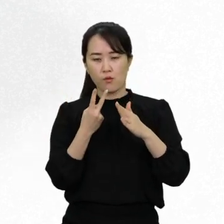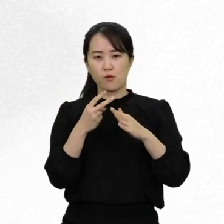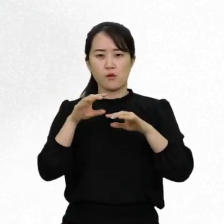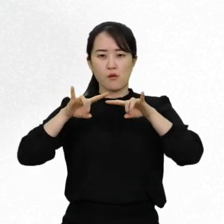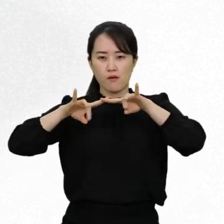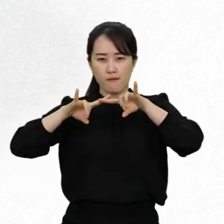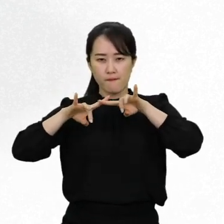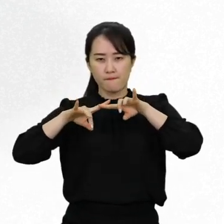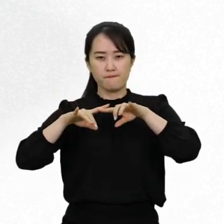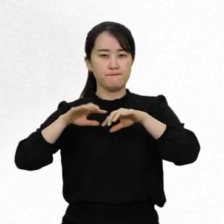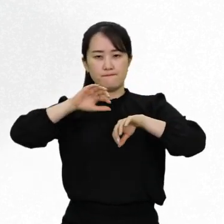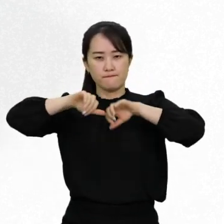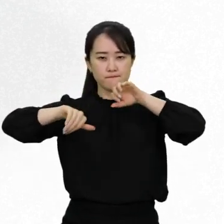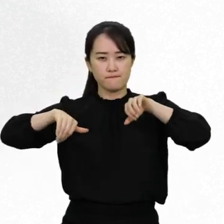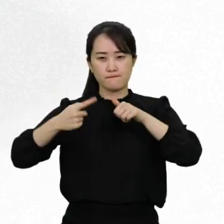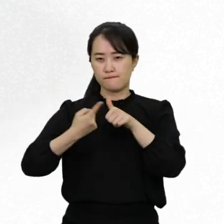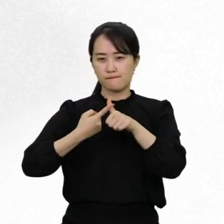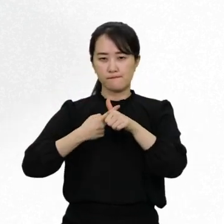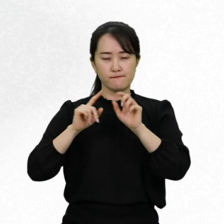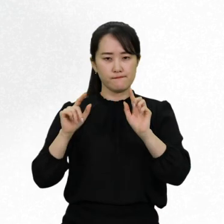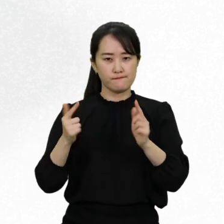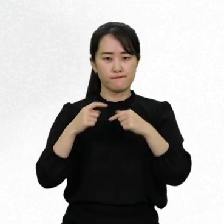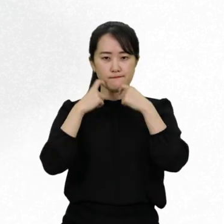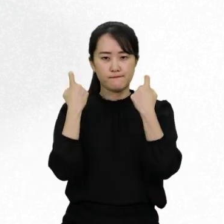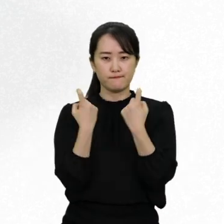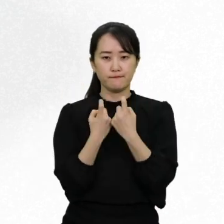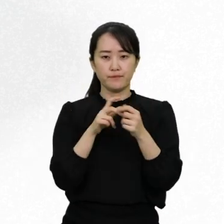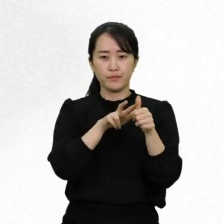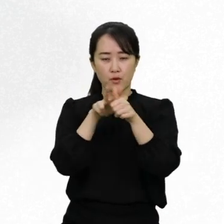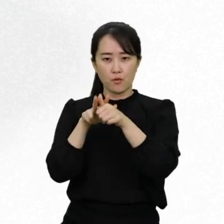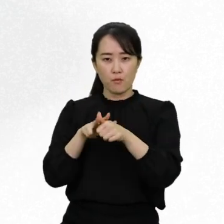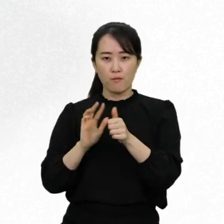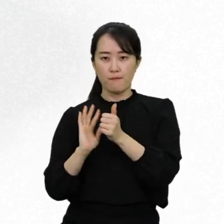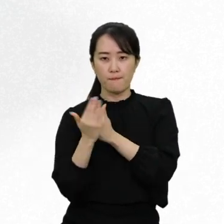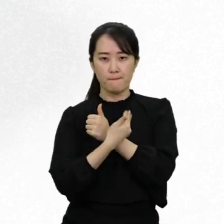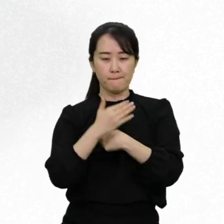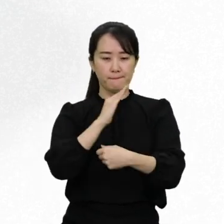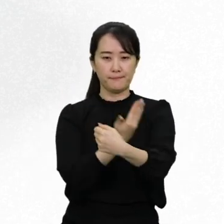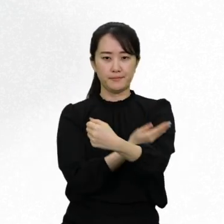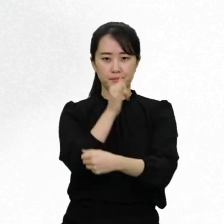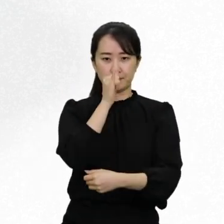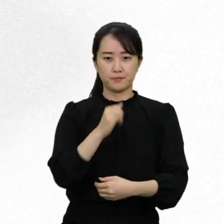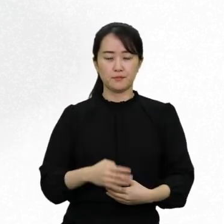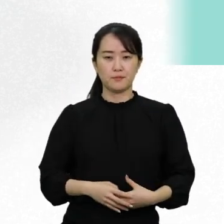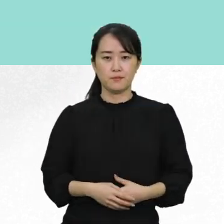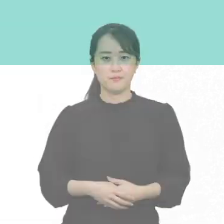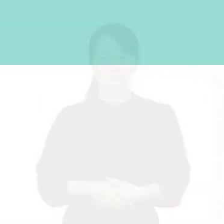대해 간섭이나 비난받지 않고 개인정보를 보장받을 권리가 있습니다.